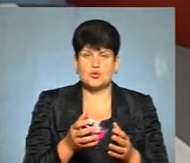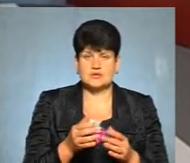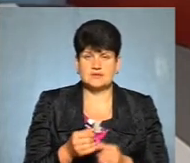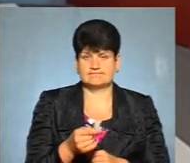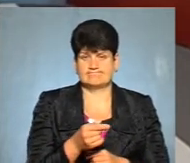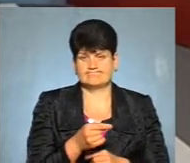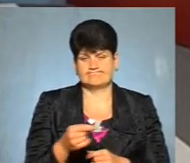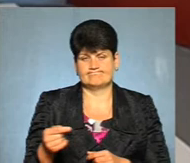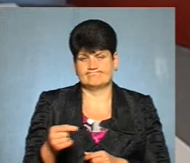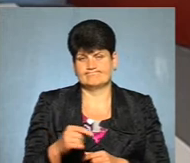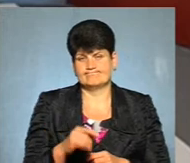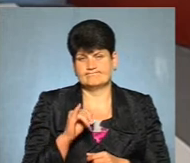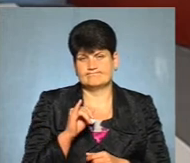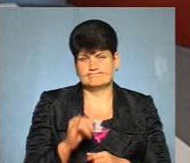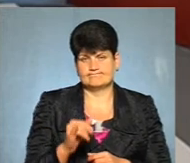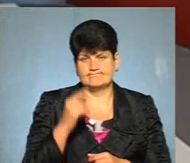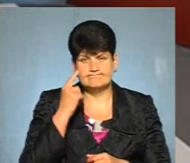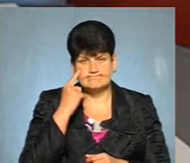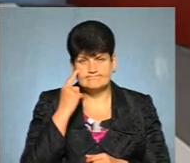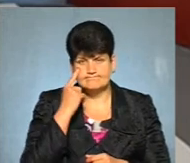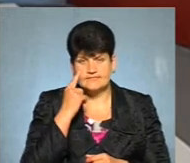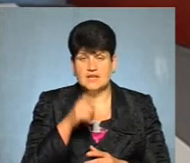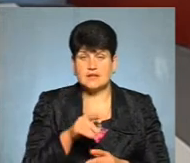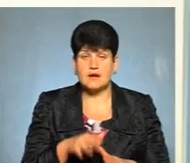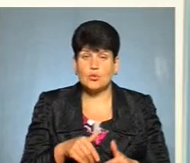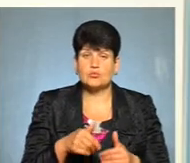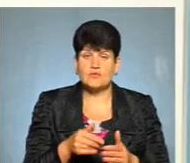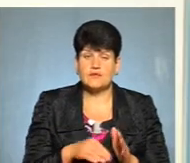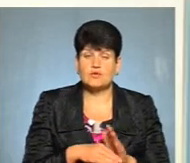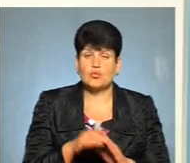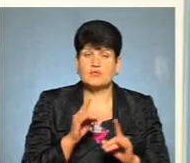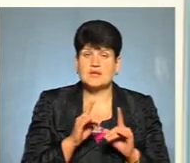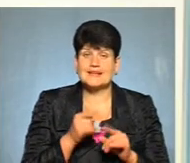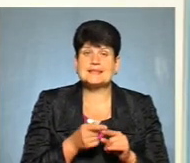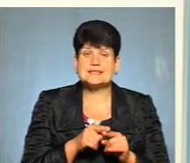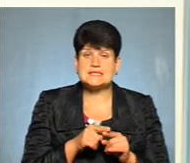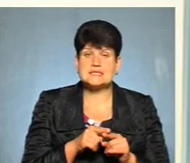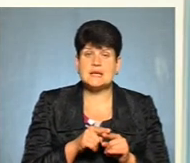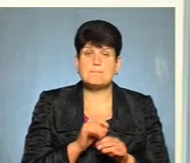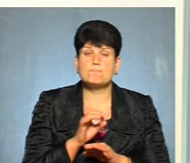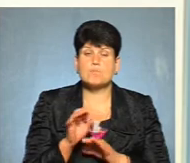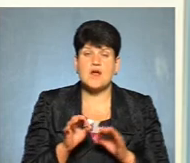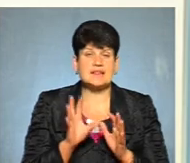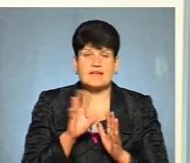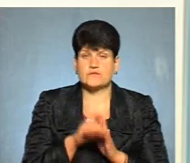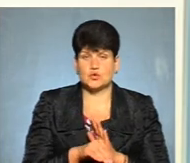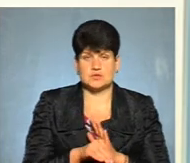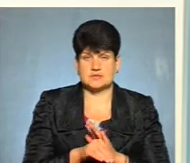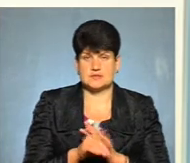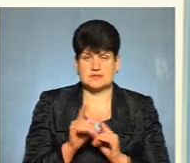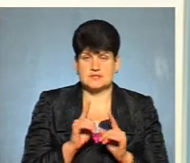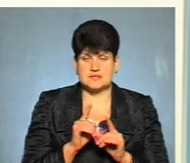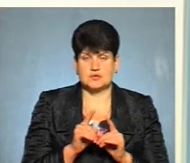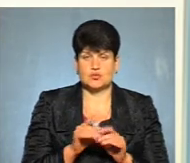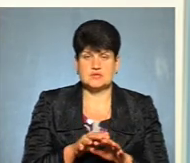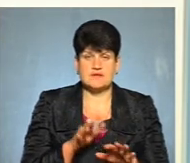І Мін'юст, і це головне управління рекомендувало Верховній Раді цей проект не вносити в сесійну залу. Бо він